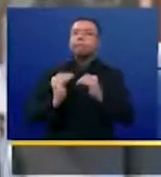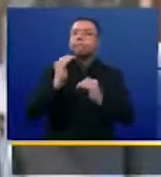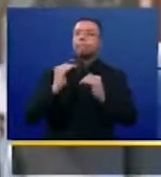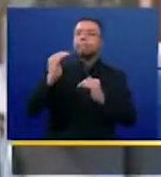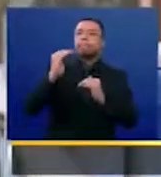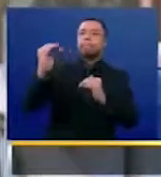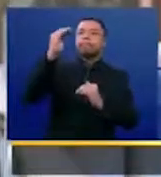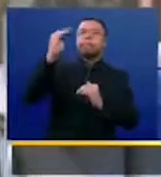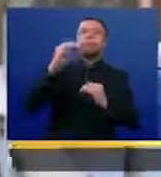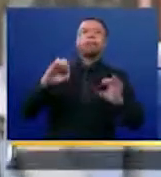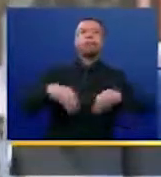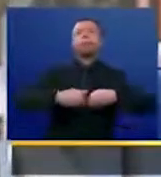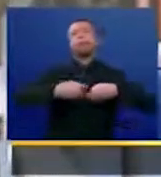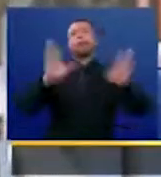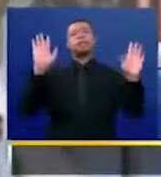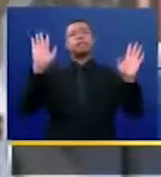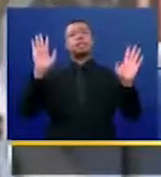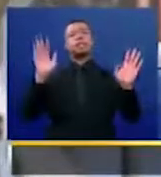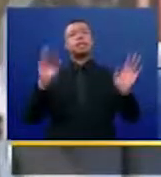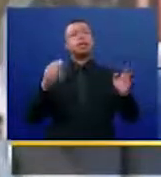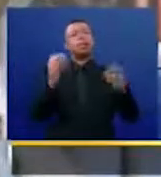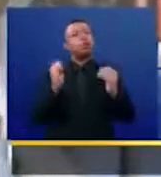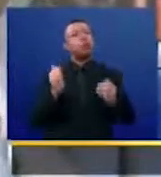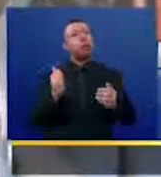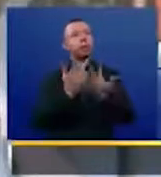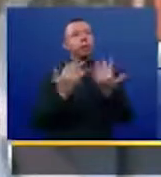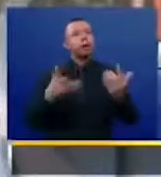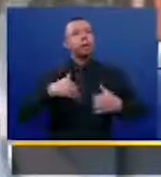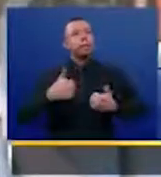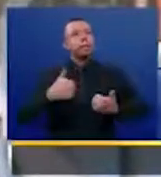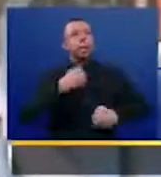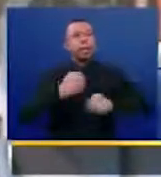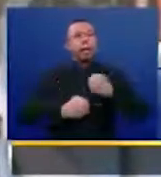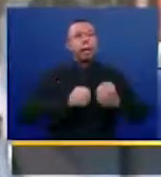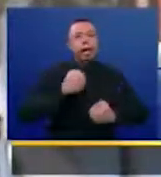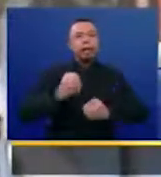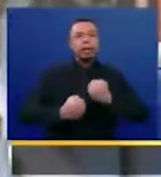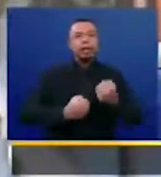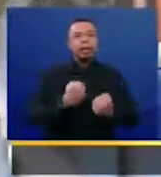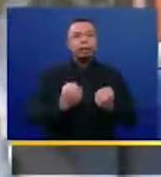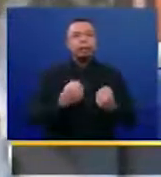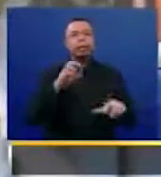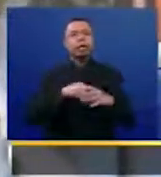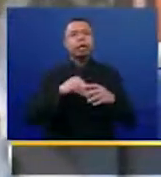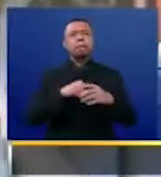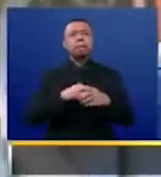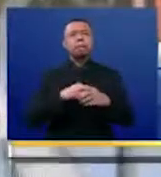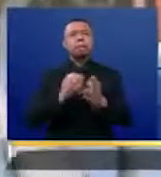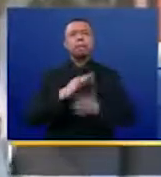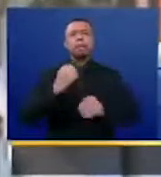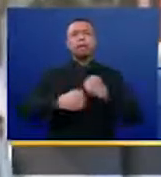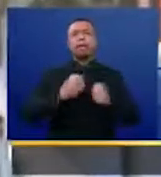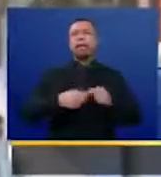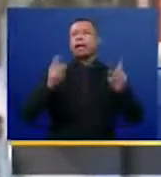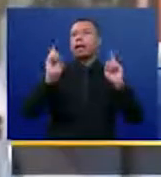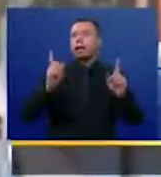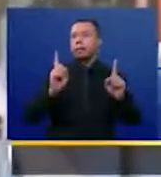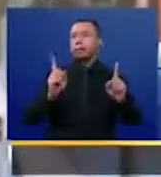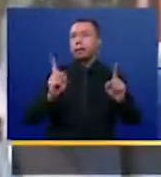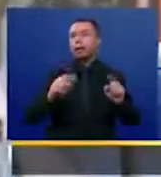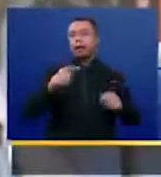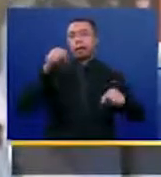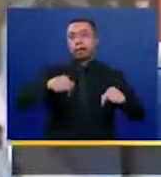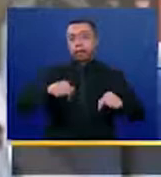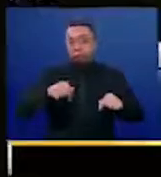kebebasan Bagaimana masyarakat ini bisa melakukan kegiatan-kegiatan di dalam kegiatan keagamaan yang